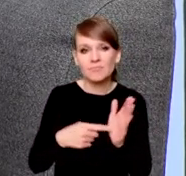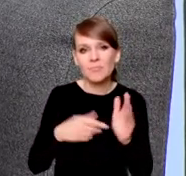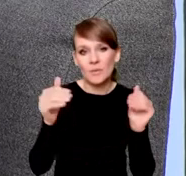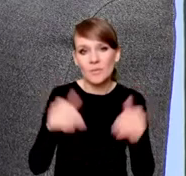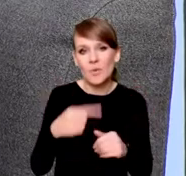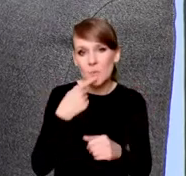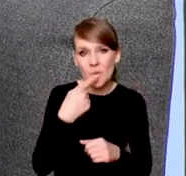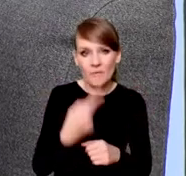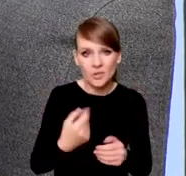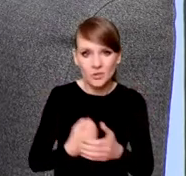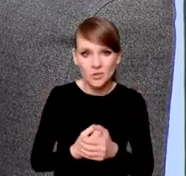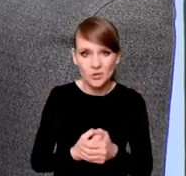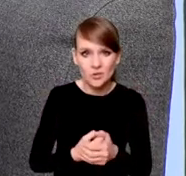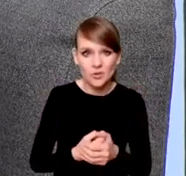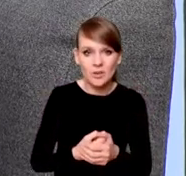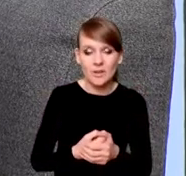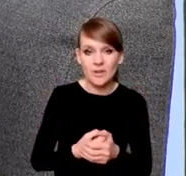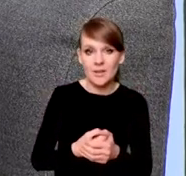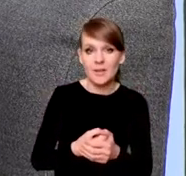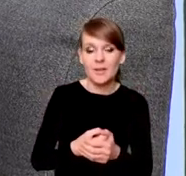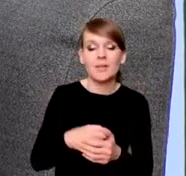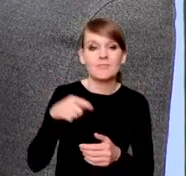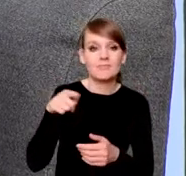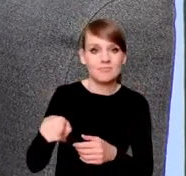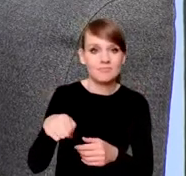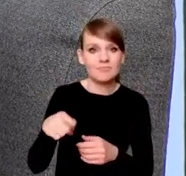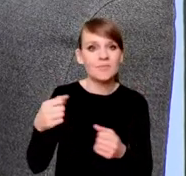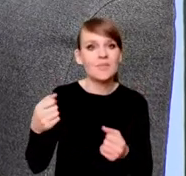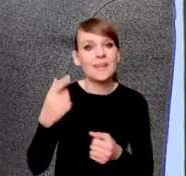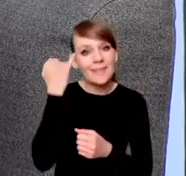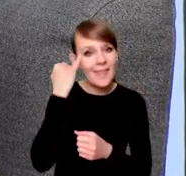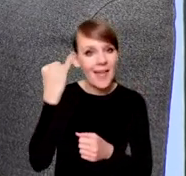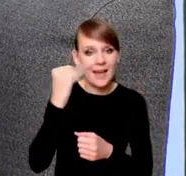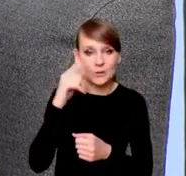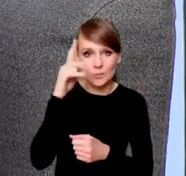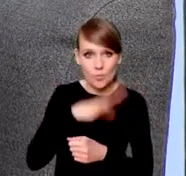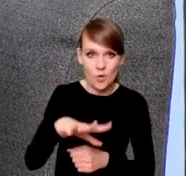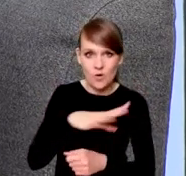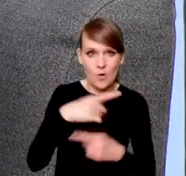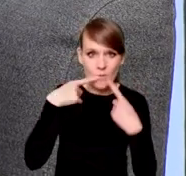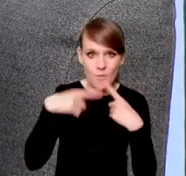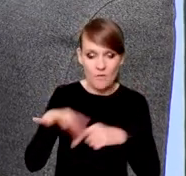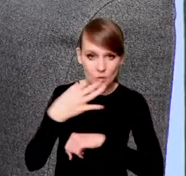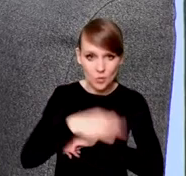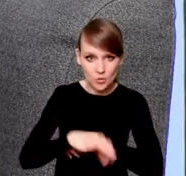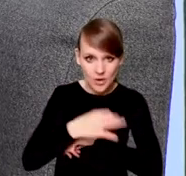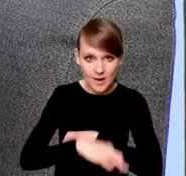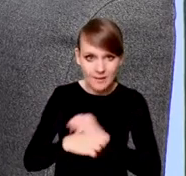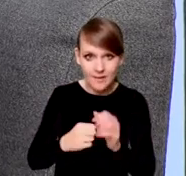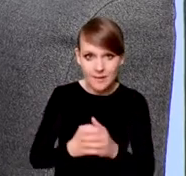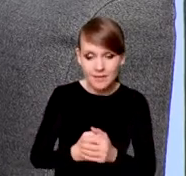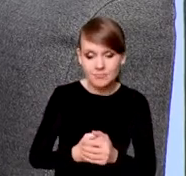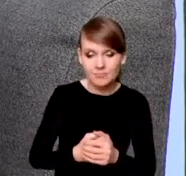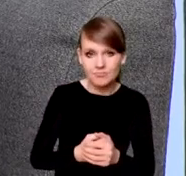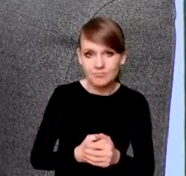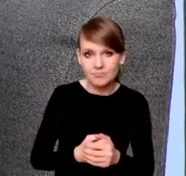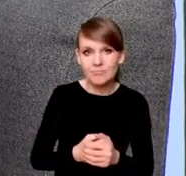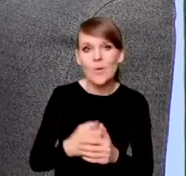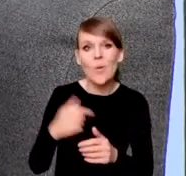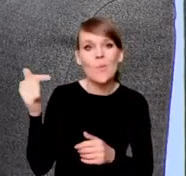że ruch społecznej odpowiedzialności uczelni, czy idea społecznej odpowiedzialności uczelni powinna